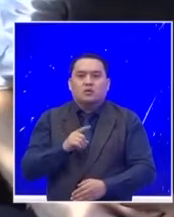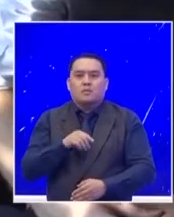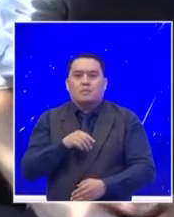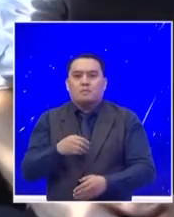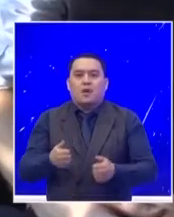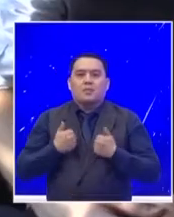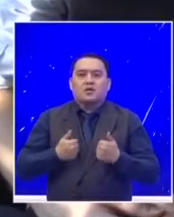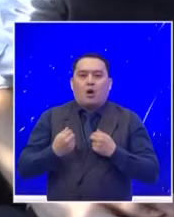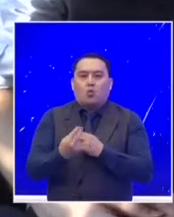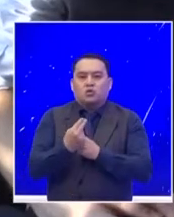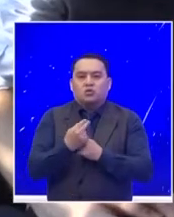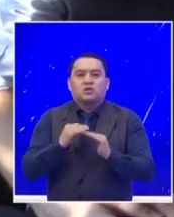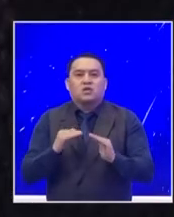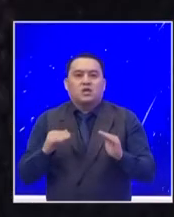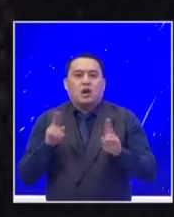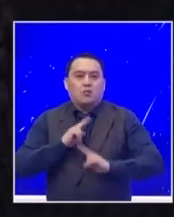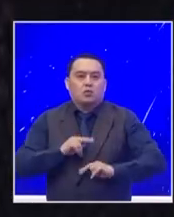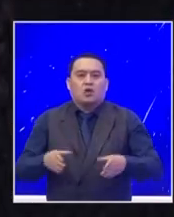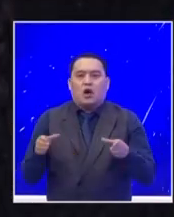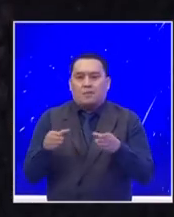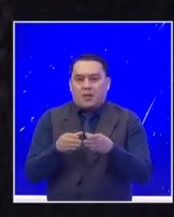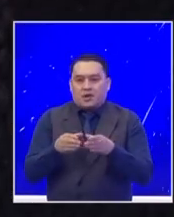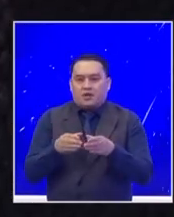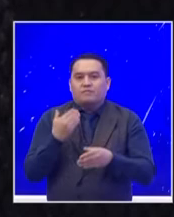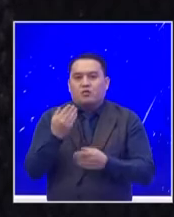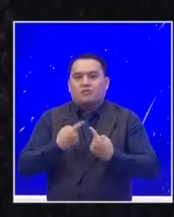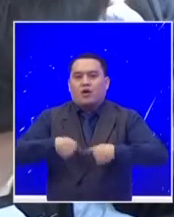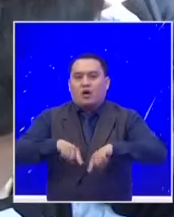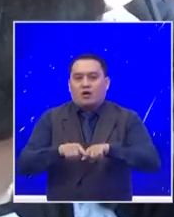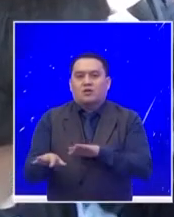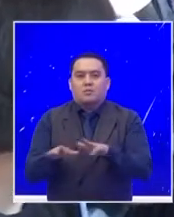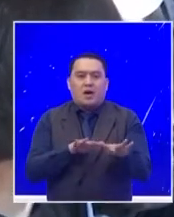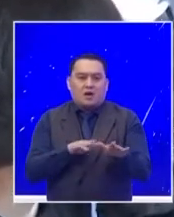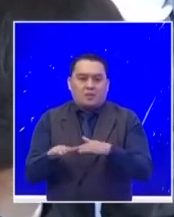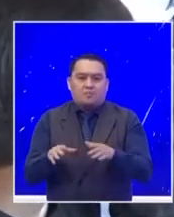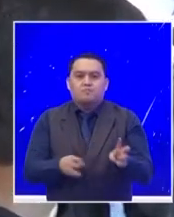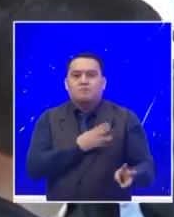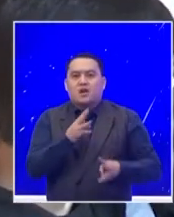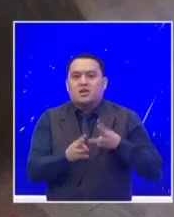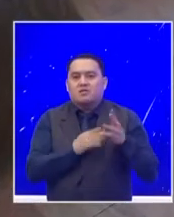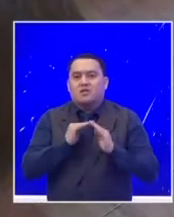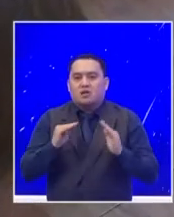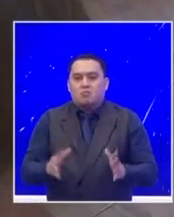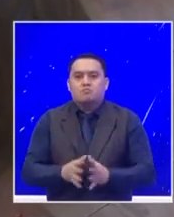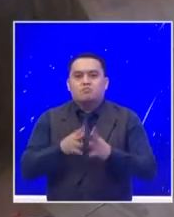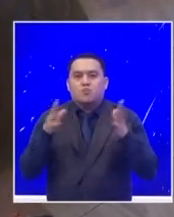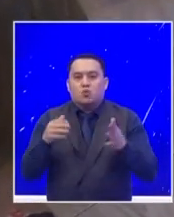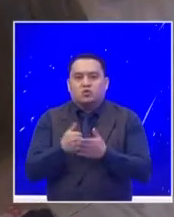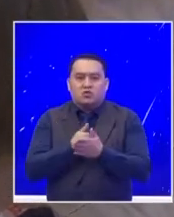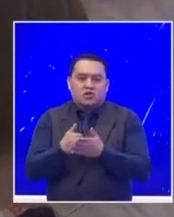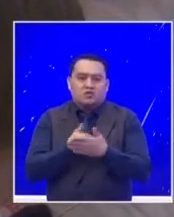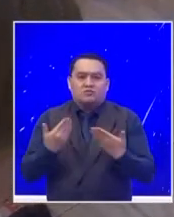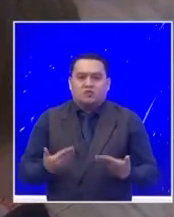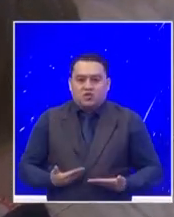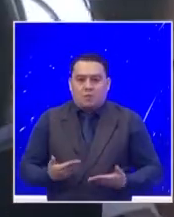тимбилдингов попытались научить детей работать в команде. По словам организаторов, данное мероприятие должно мотивировать ребят на большие достижения